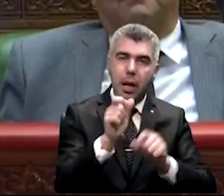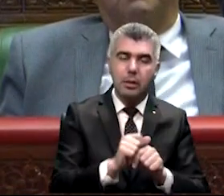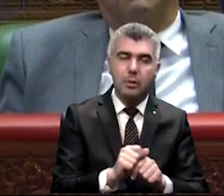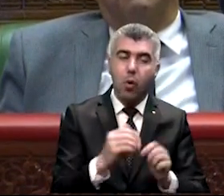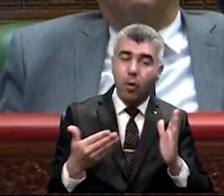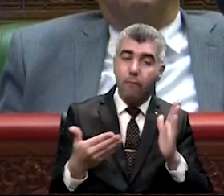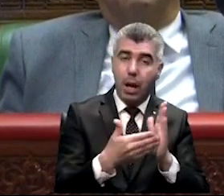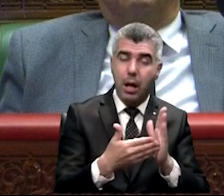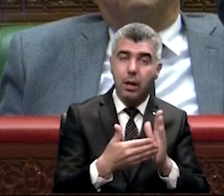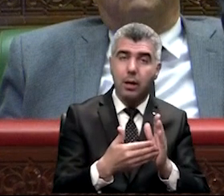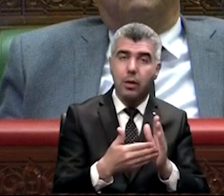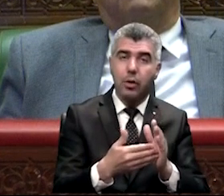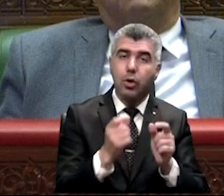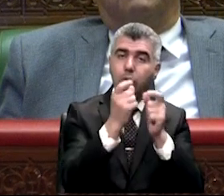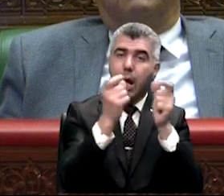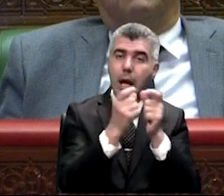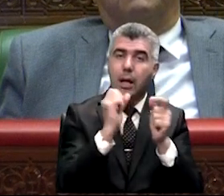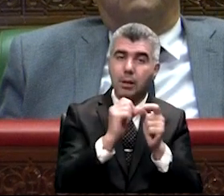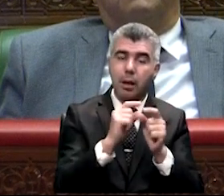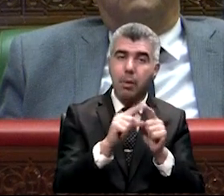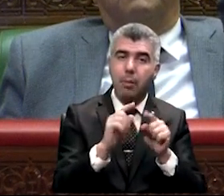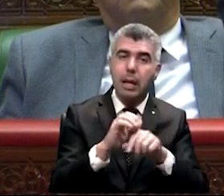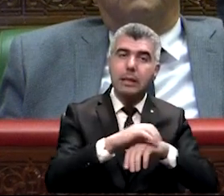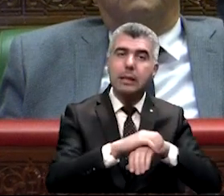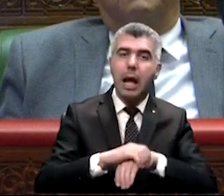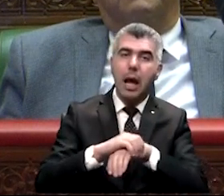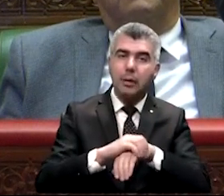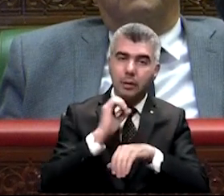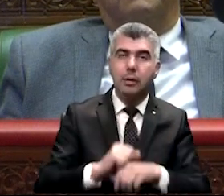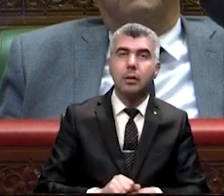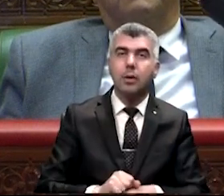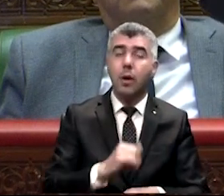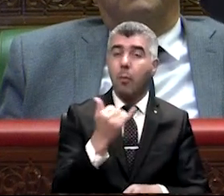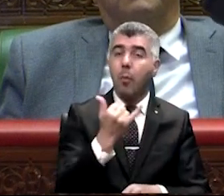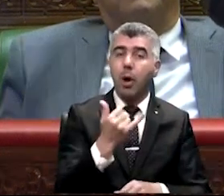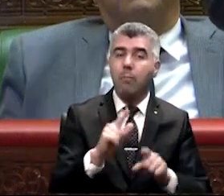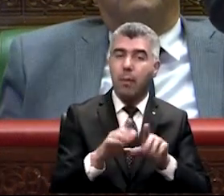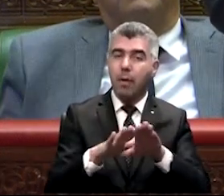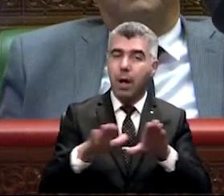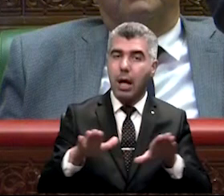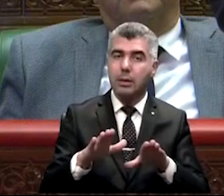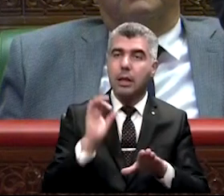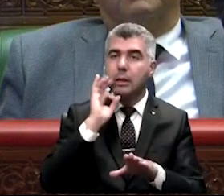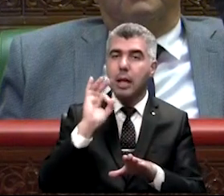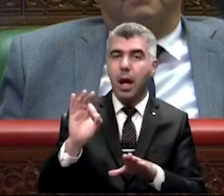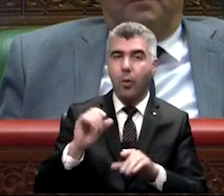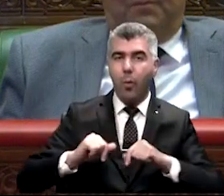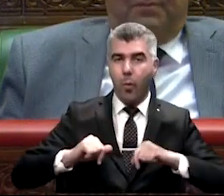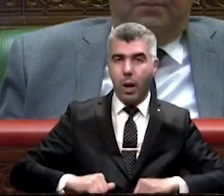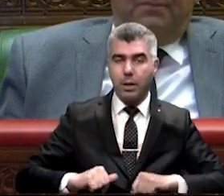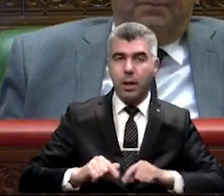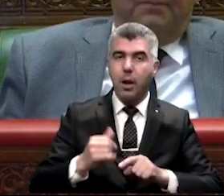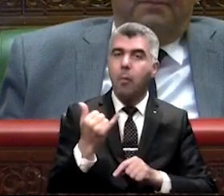مقاولات المغرب السيد الوزير نلتمس منكم العمل على تعزيز مساهمه هذا الوعاء العقاري في تعزيز